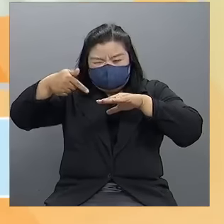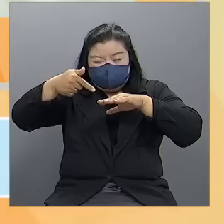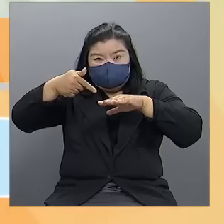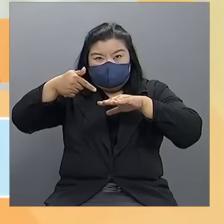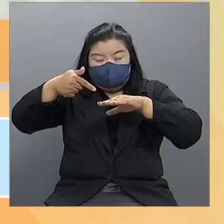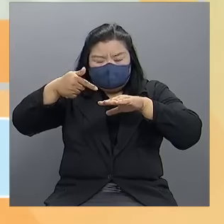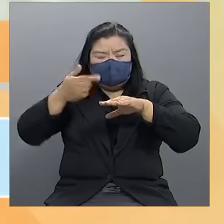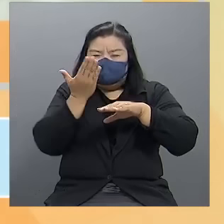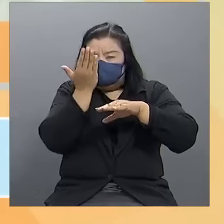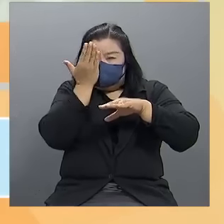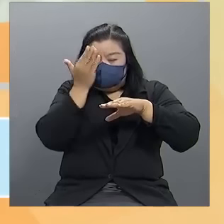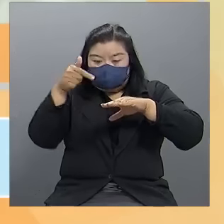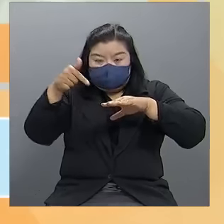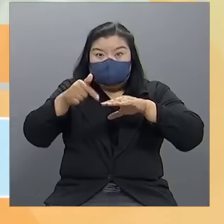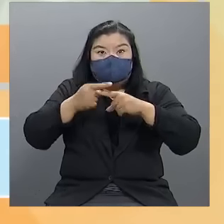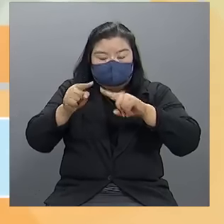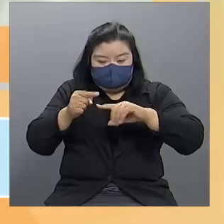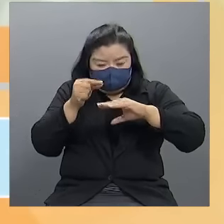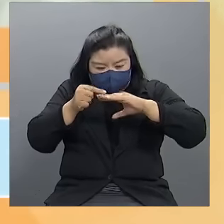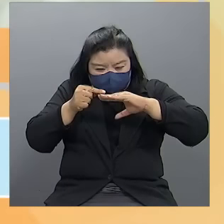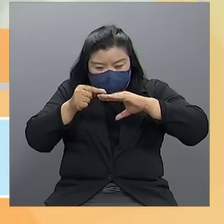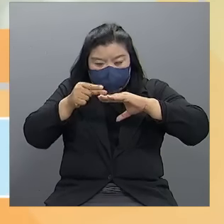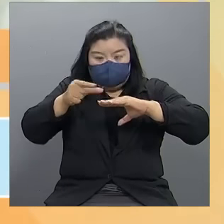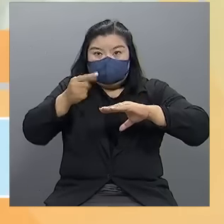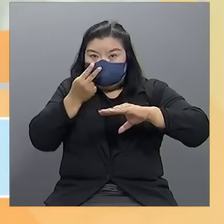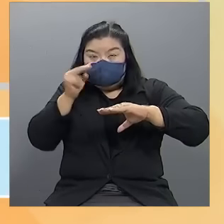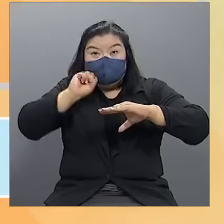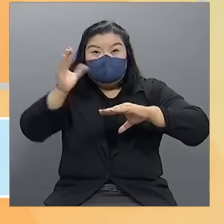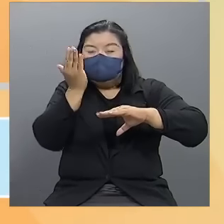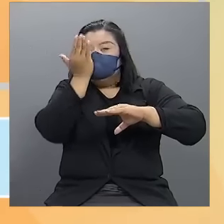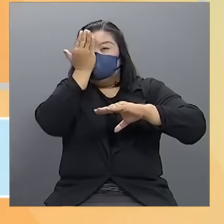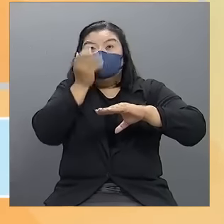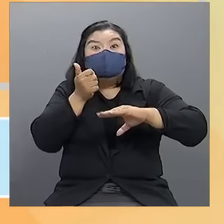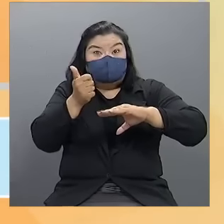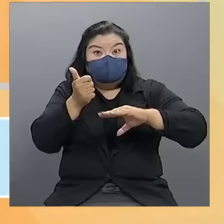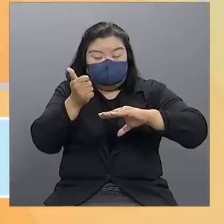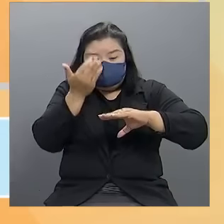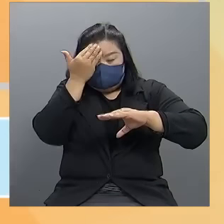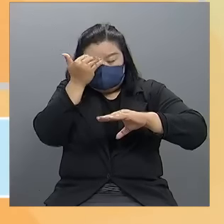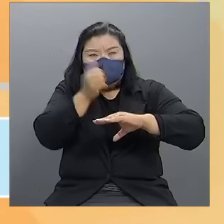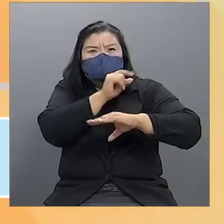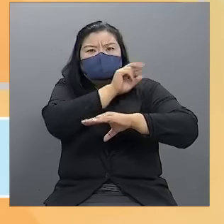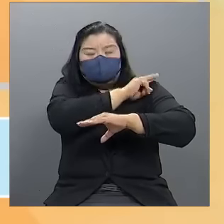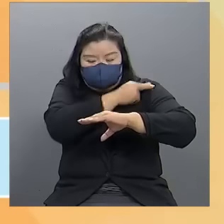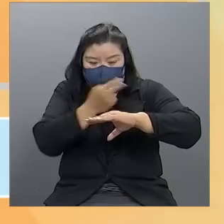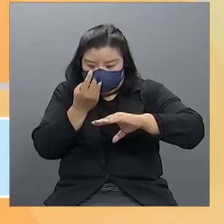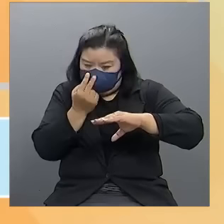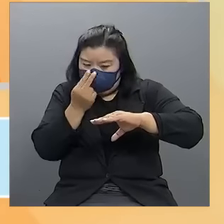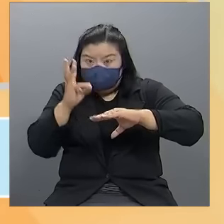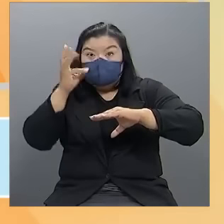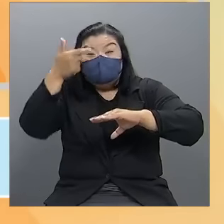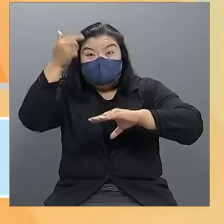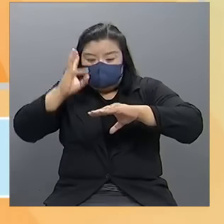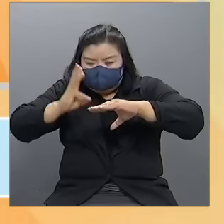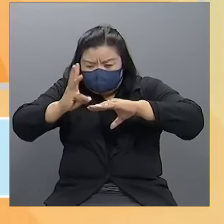อจะมีกำลงขยายที่คอนข้างมาก เพรฉนั้เราสามารจะดูรอยโรคได้ค่อนข้างชัดเจ็ดมลัษณาที่บ